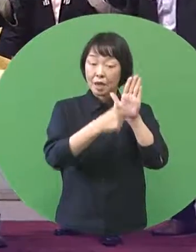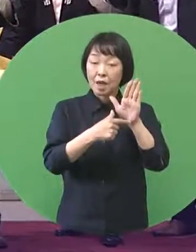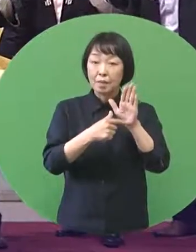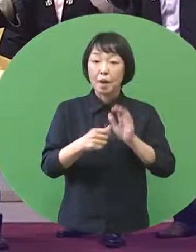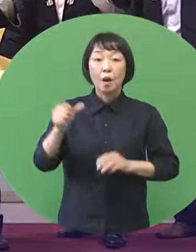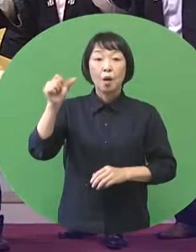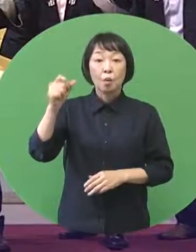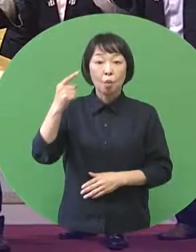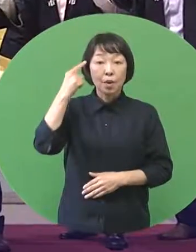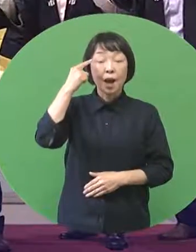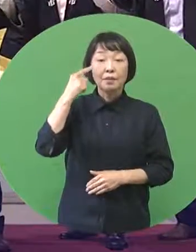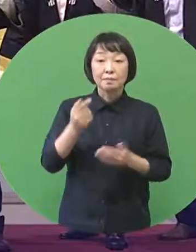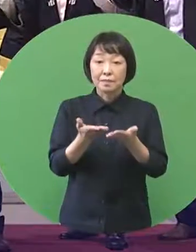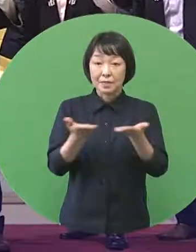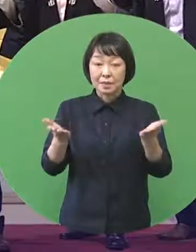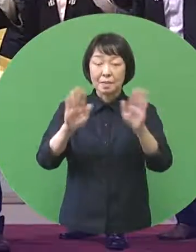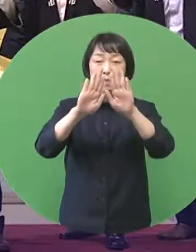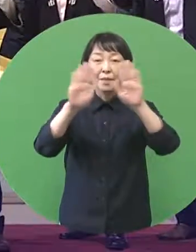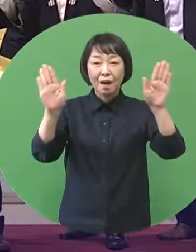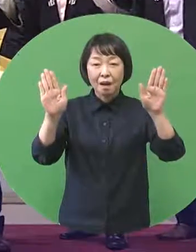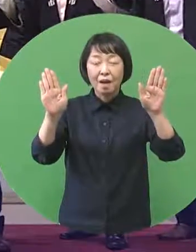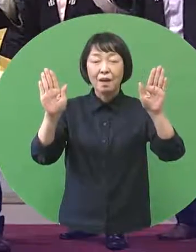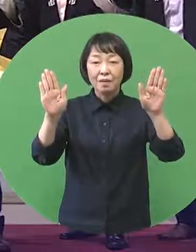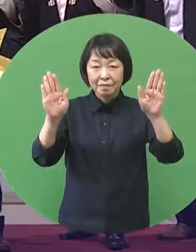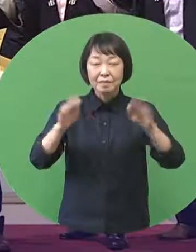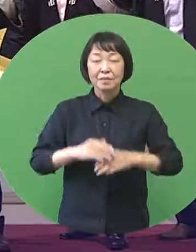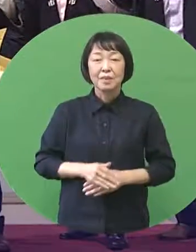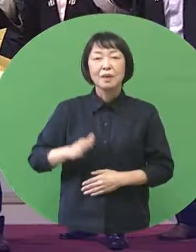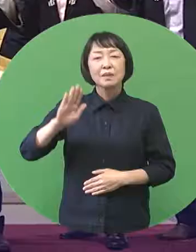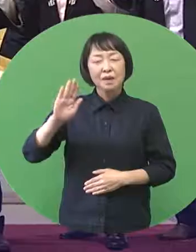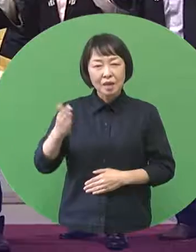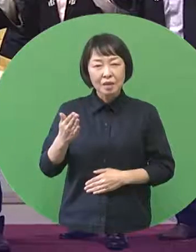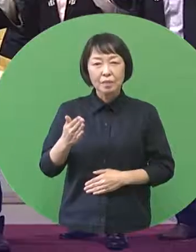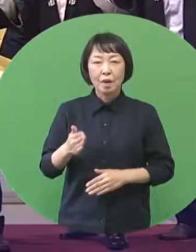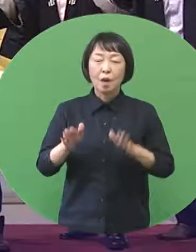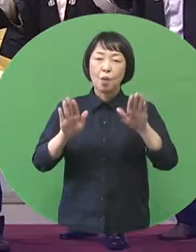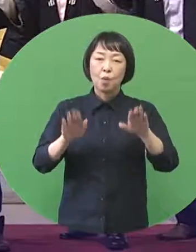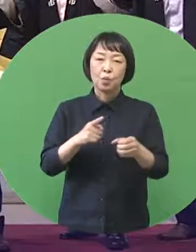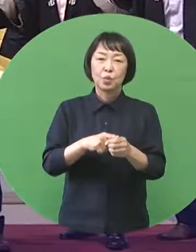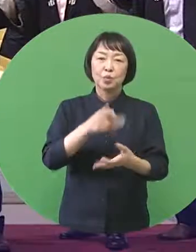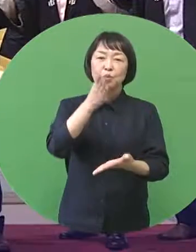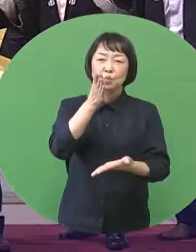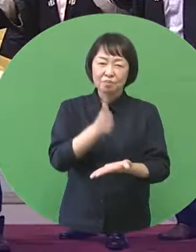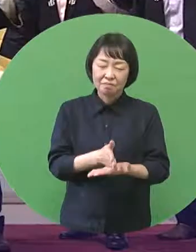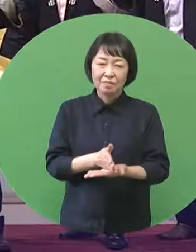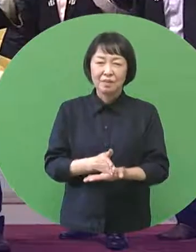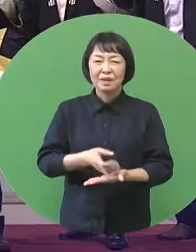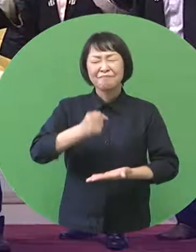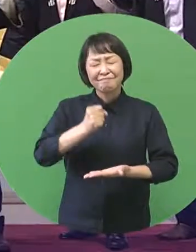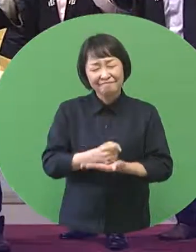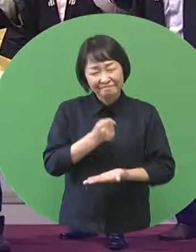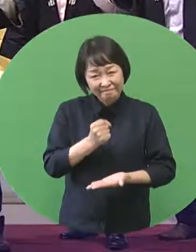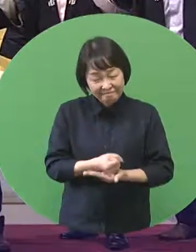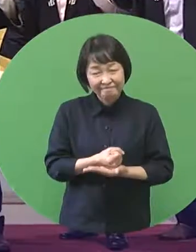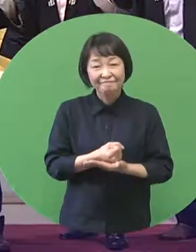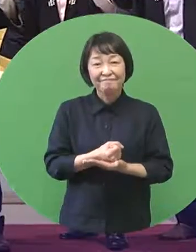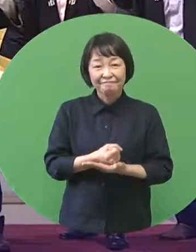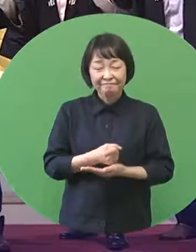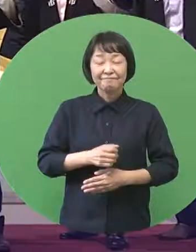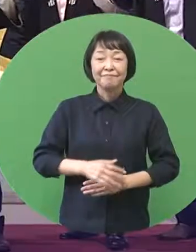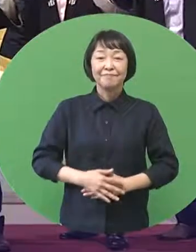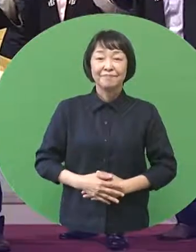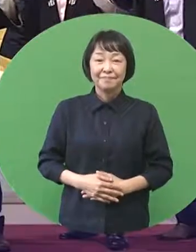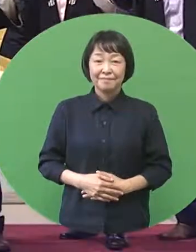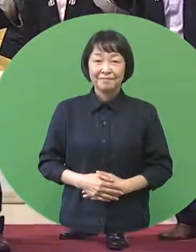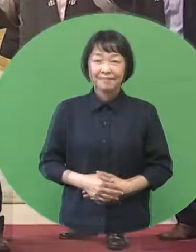五感市を開催しています。今年は中止となりましたが、ものづくりへの情熱が消えることは